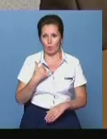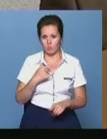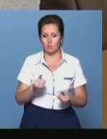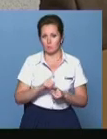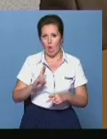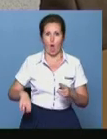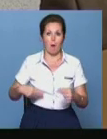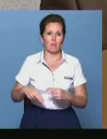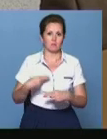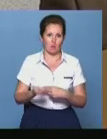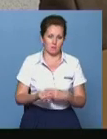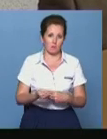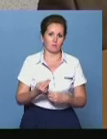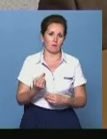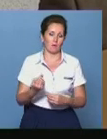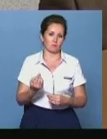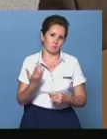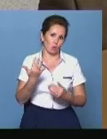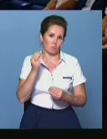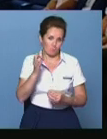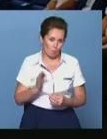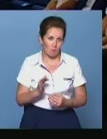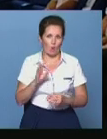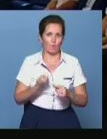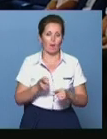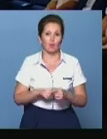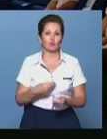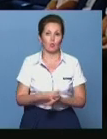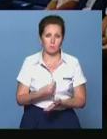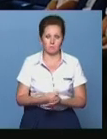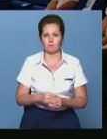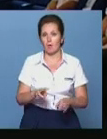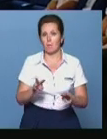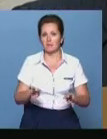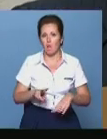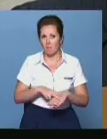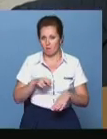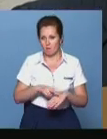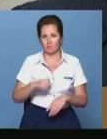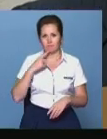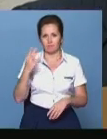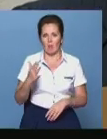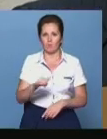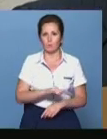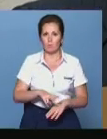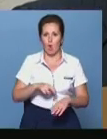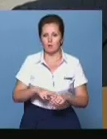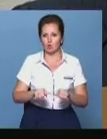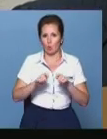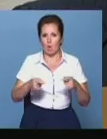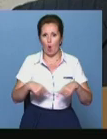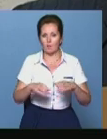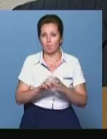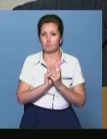компенсация 50% от этой суммы. Министр внутренних дел доложил, в удмуртской полиции создан отдел по борьбе с